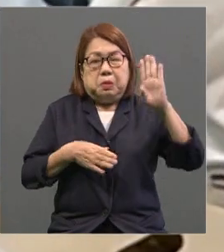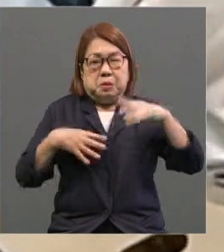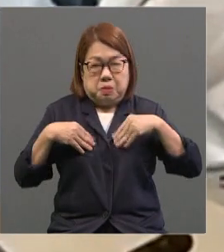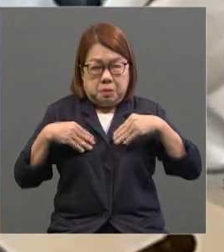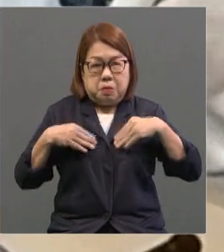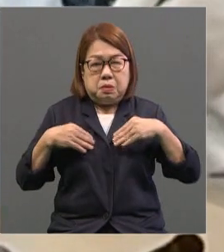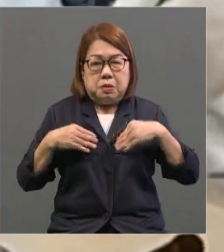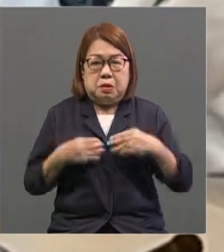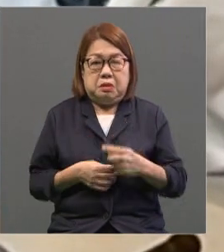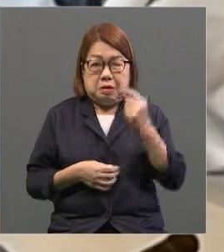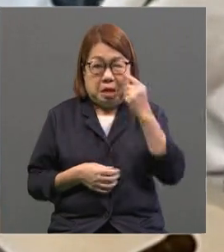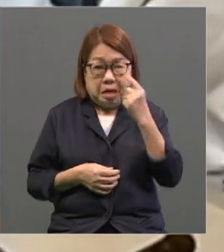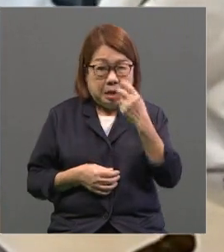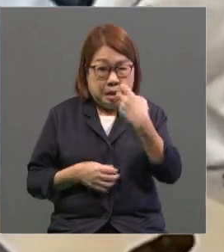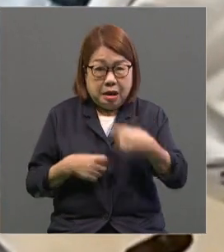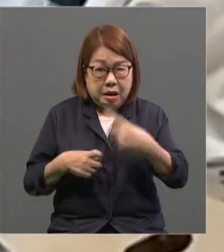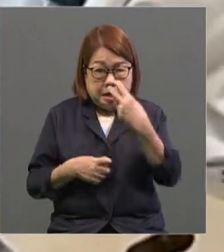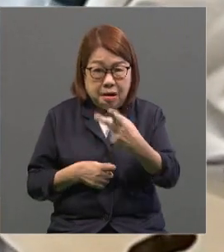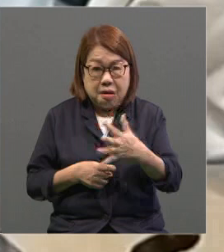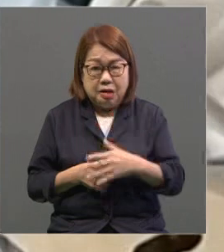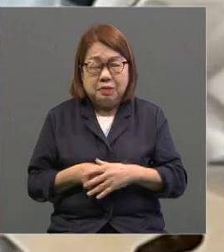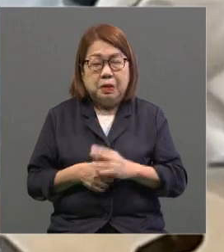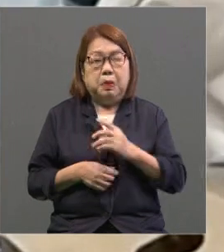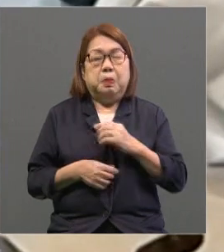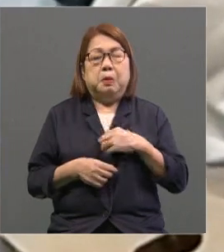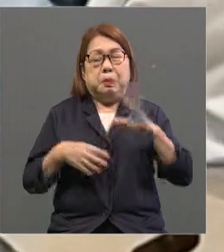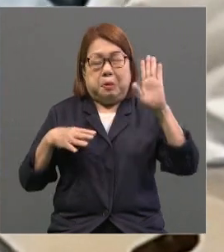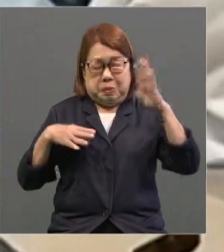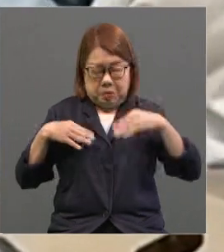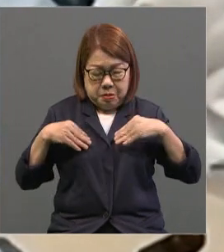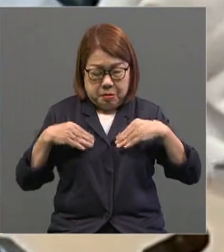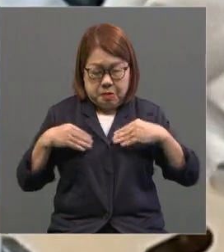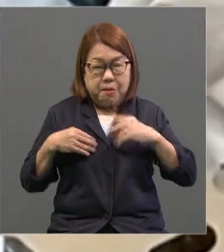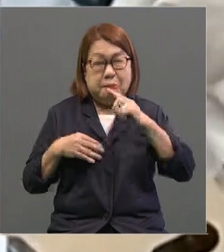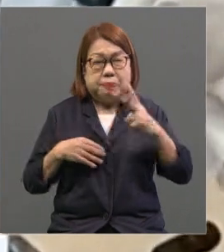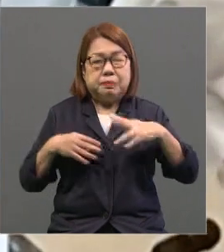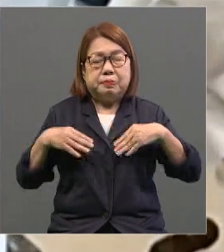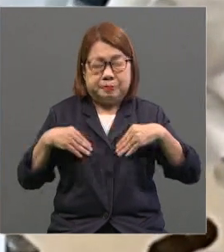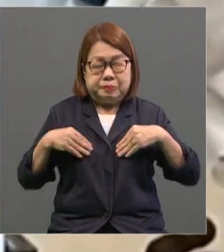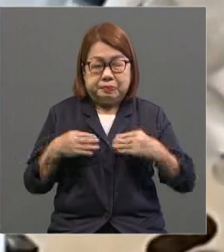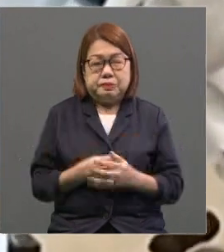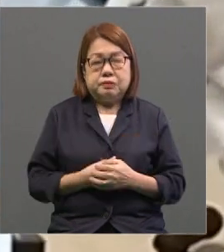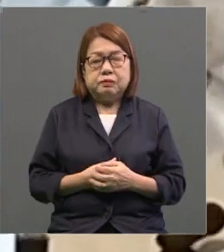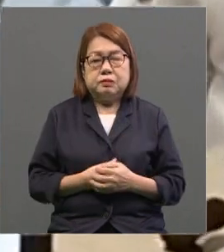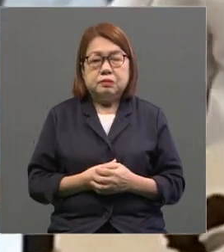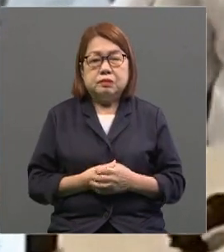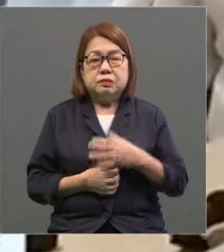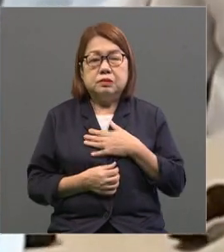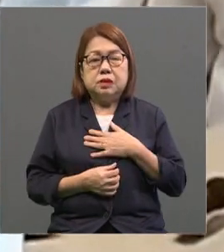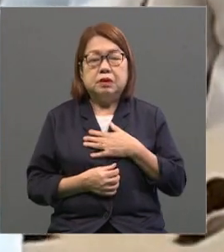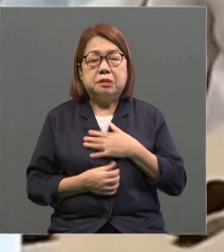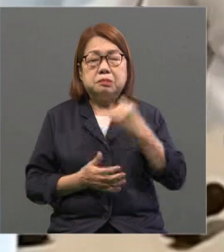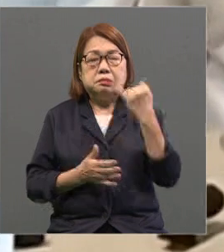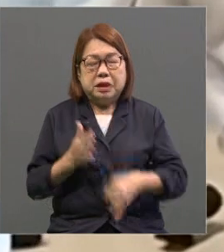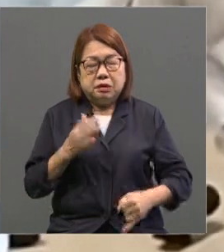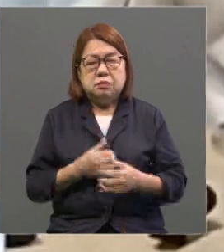มันเป็นไปไม่ได้ที่คุณจะไม่เห็นถึงได้กลับคำให้การนะกลายเป็นยอมรับสารภาพบอกว่าตัวเองก็ขับขี่โดย